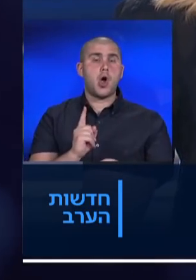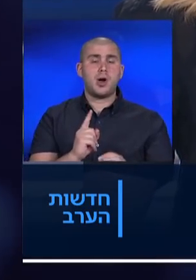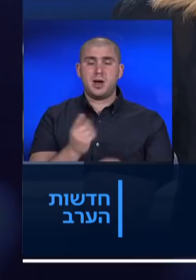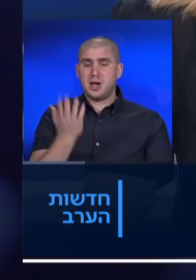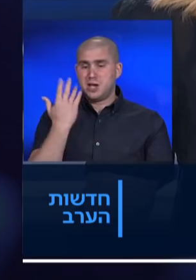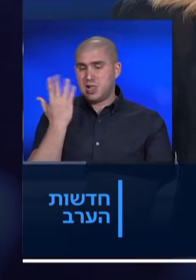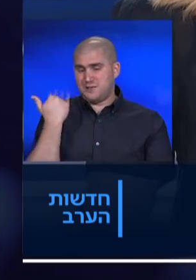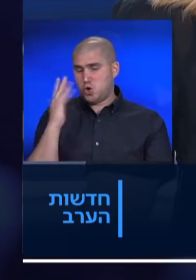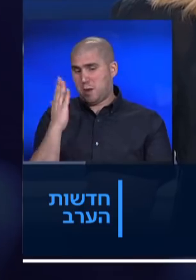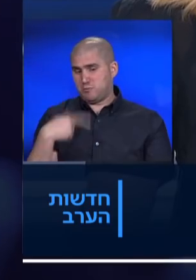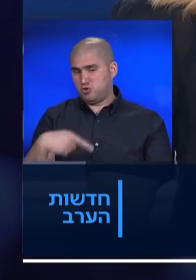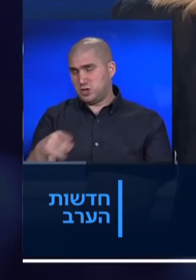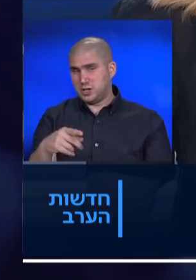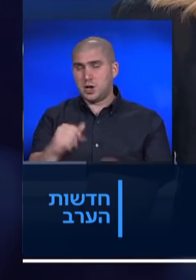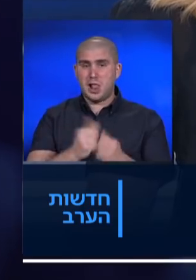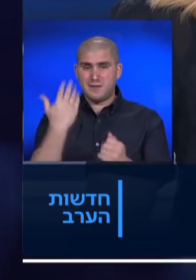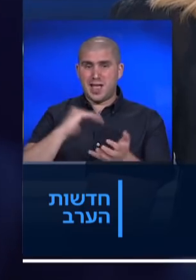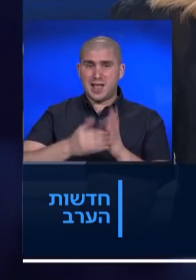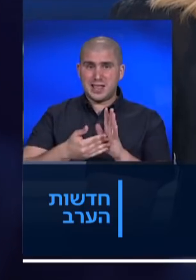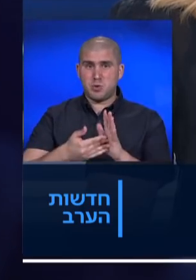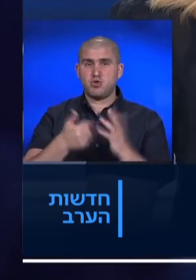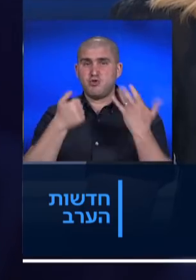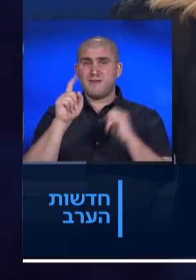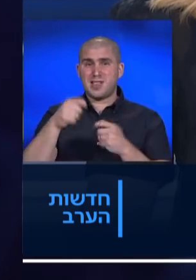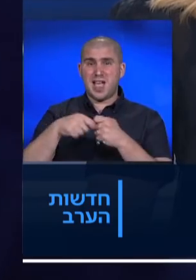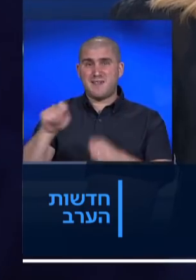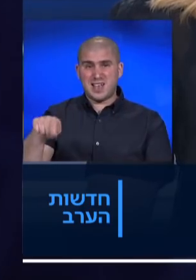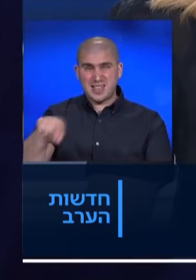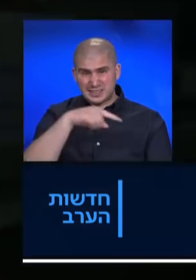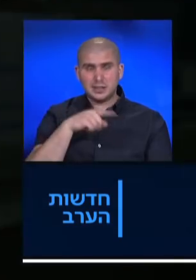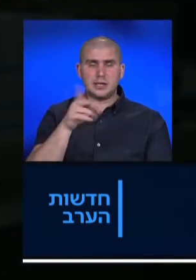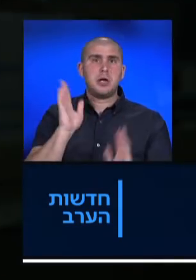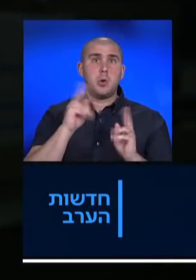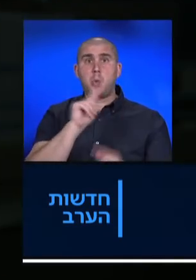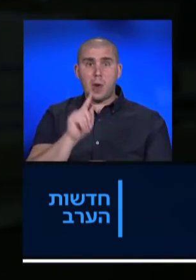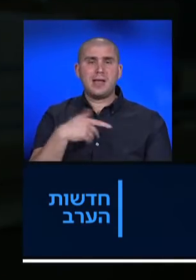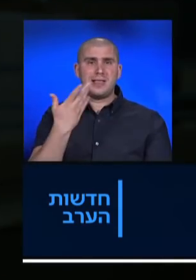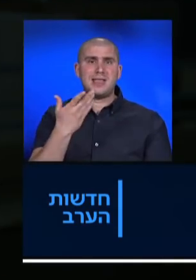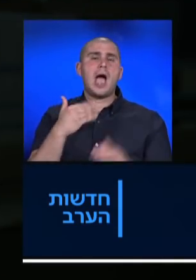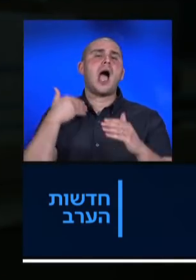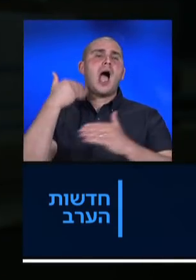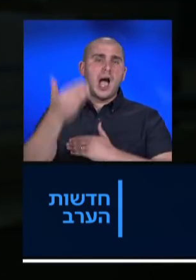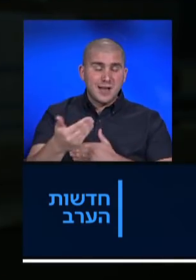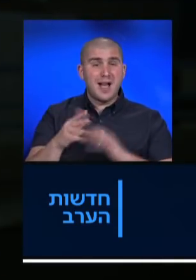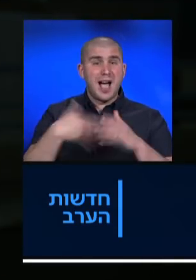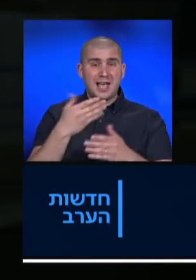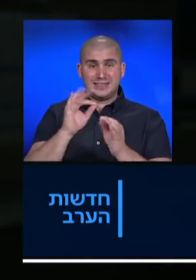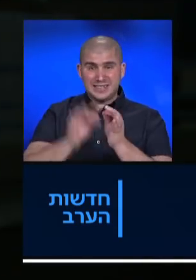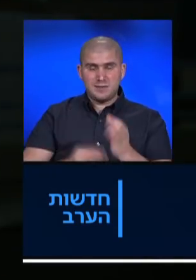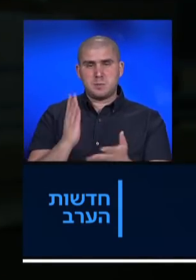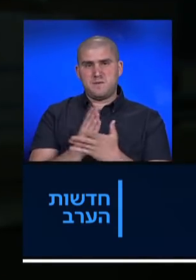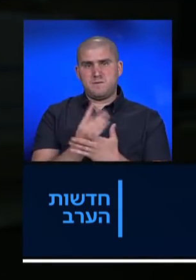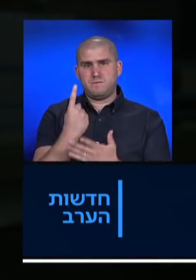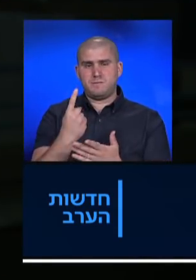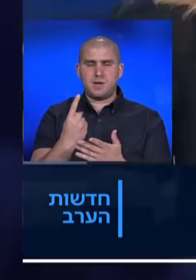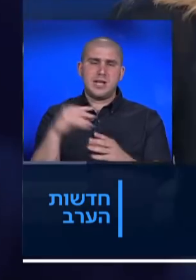לפני חתימות 61 חברי הכנסת, היא מאוד יכול להיות שהיא תהיה אחרי, ואחרי שהסעיפים כבר בעצם ייושמו